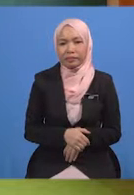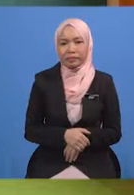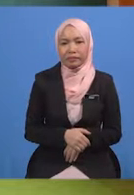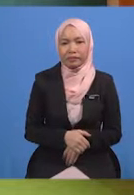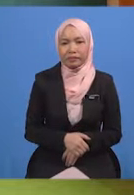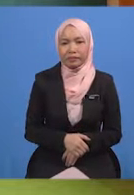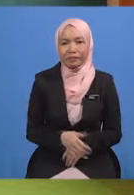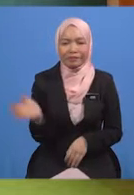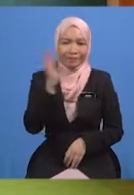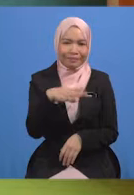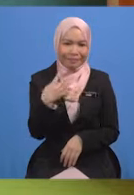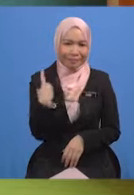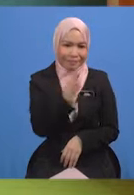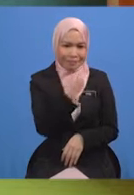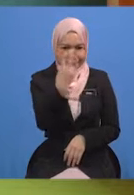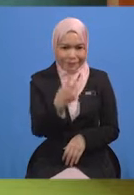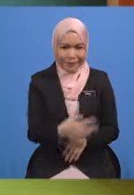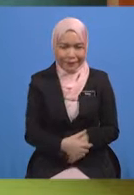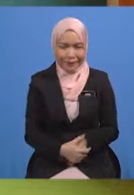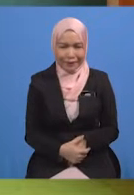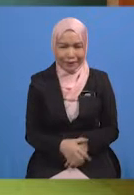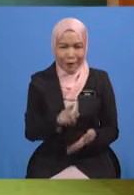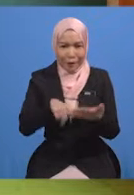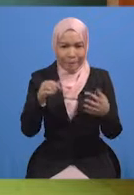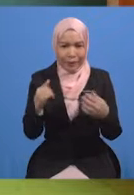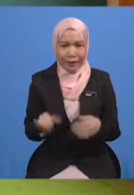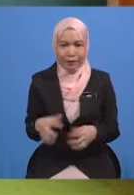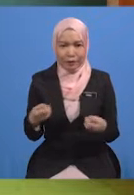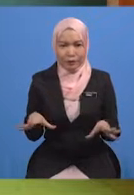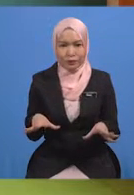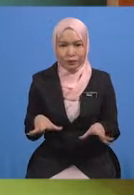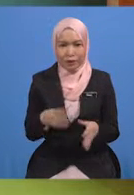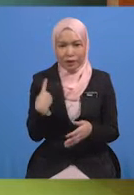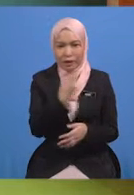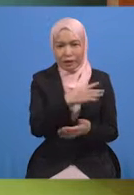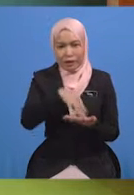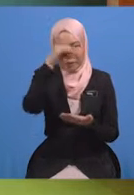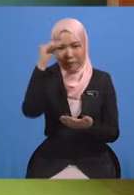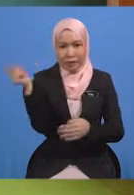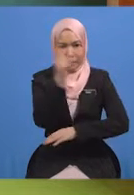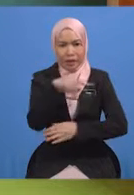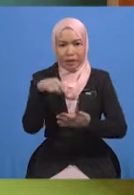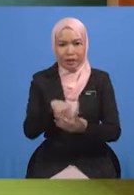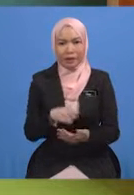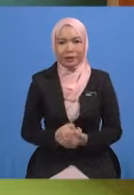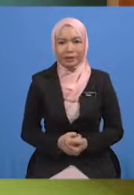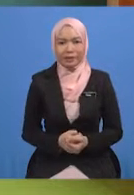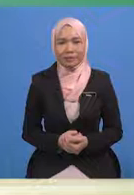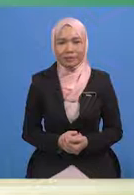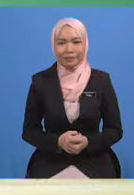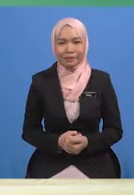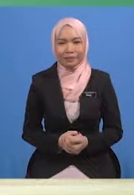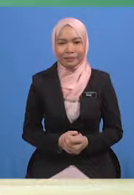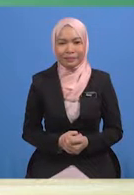Jom kita imbas kembali apa yang telah kita pelajari pada hari ini.